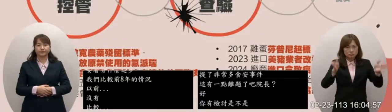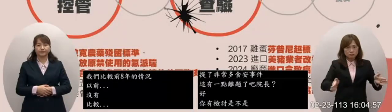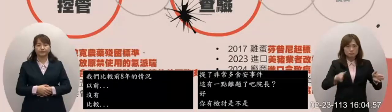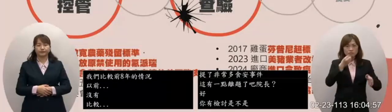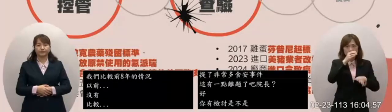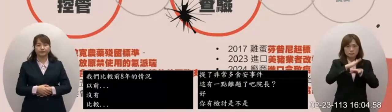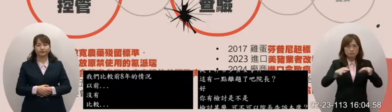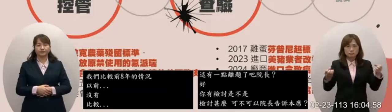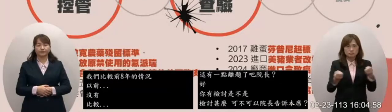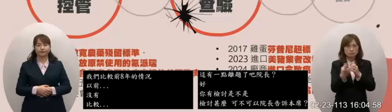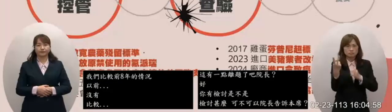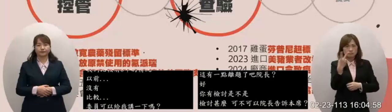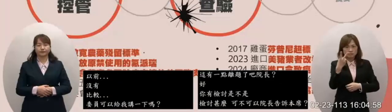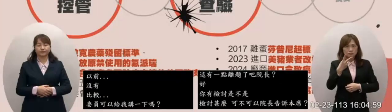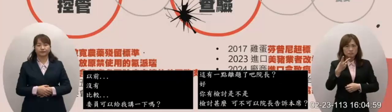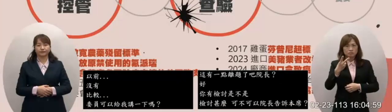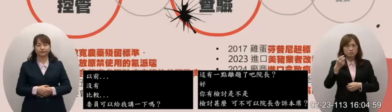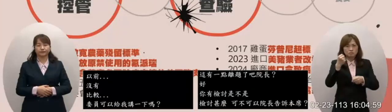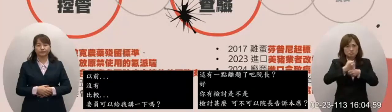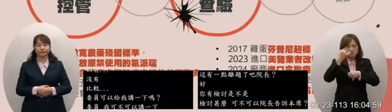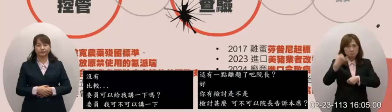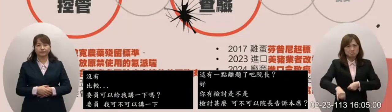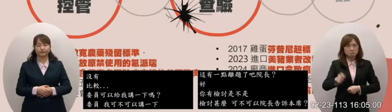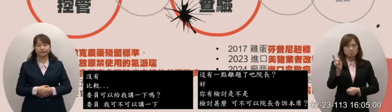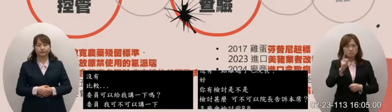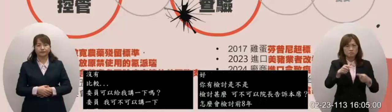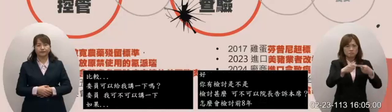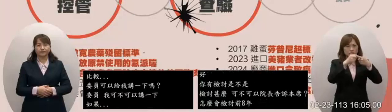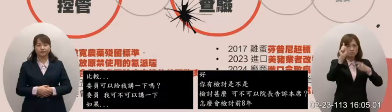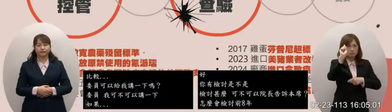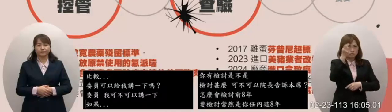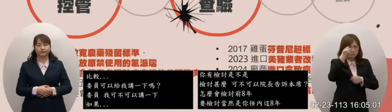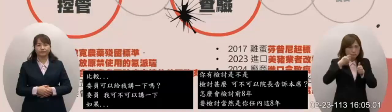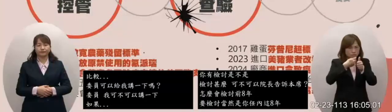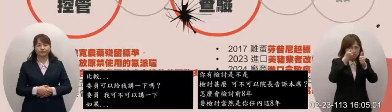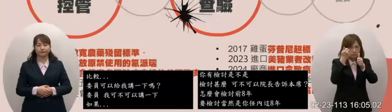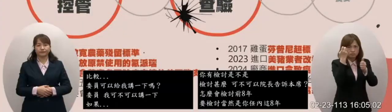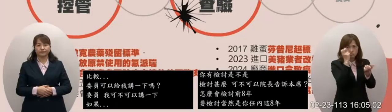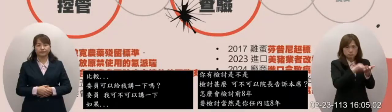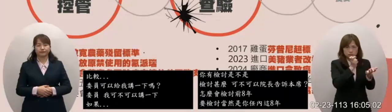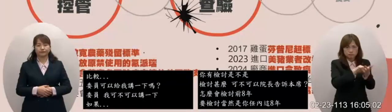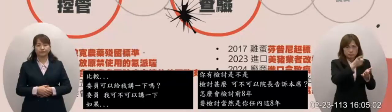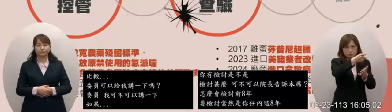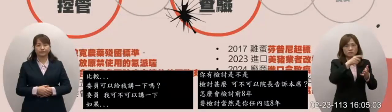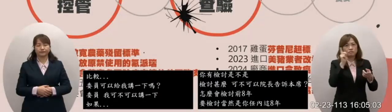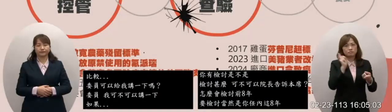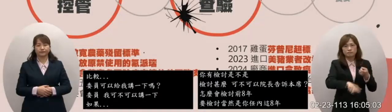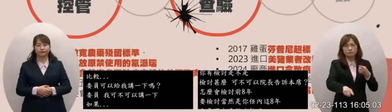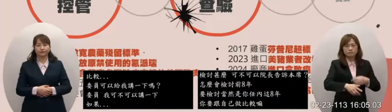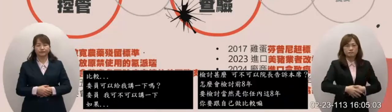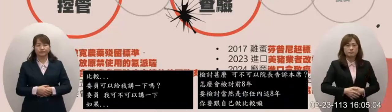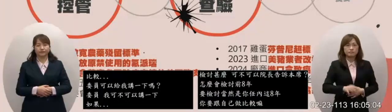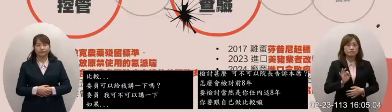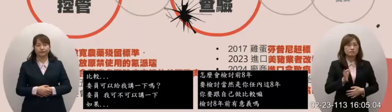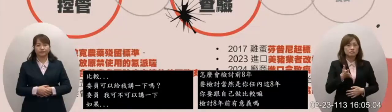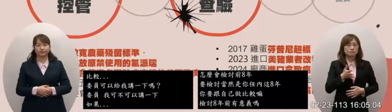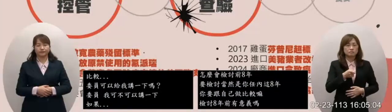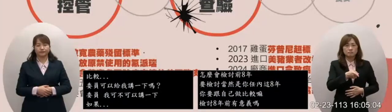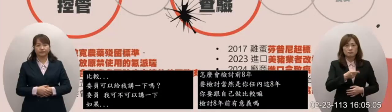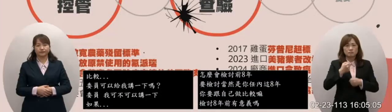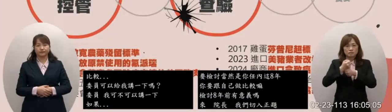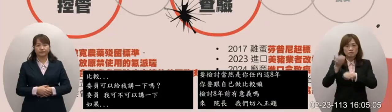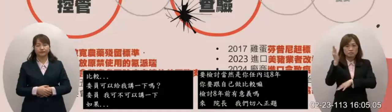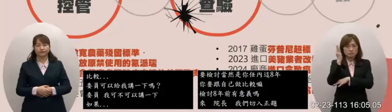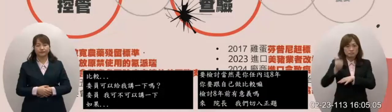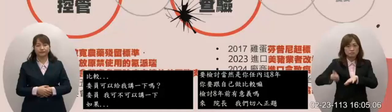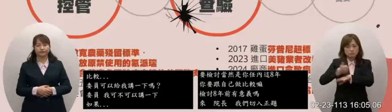件事情，我觉得做的最不好，一个是源头的控管破功，为什么？因为在马政府时